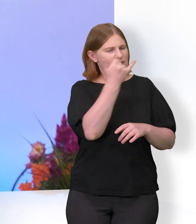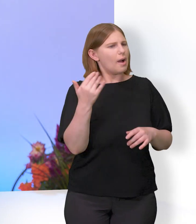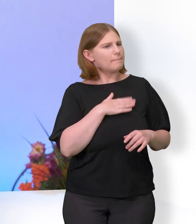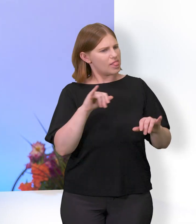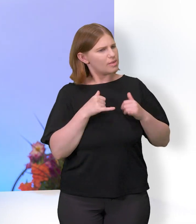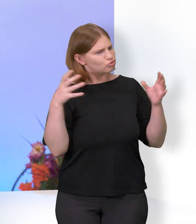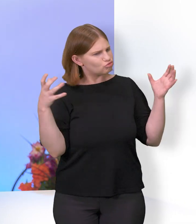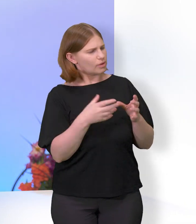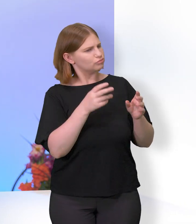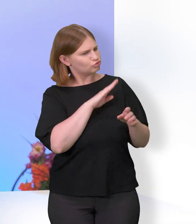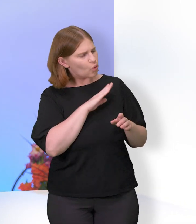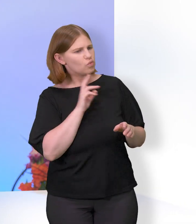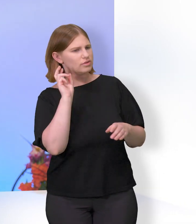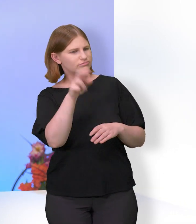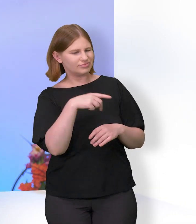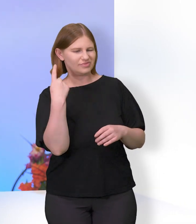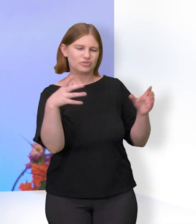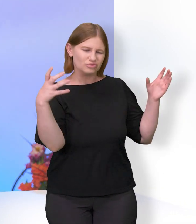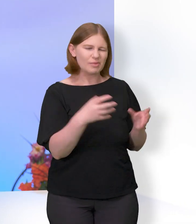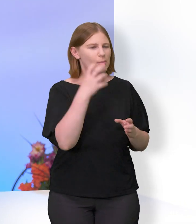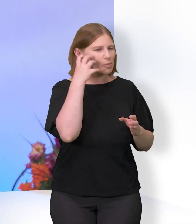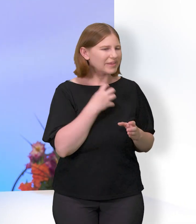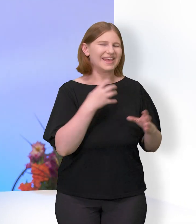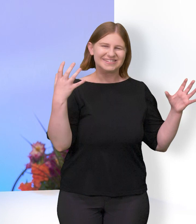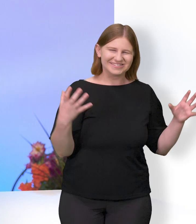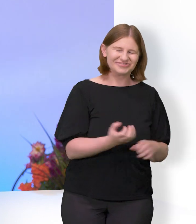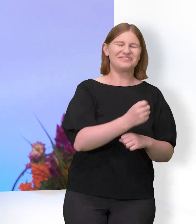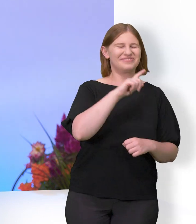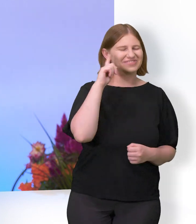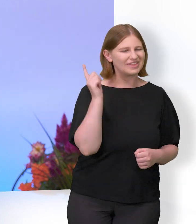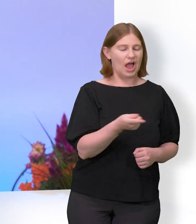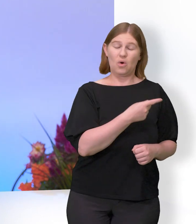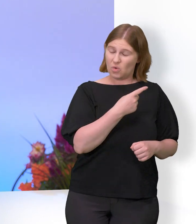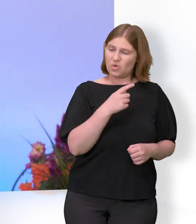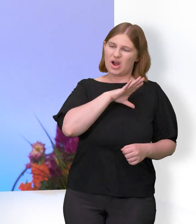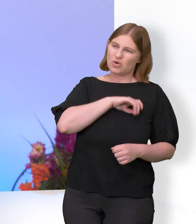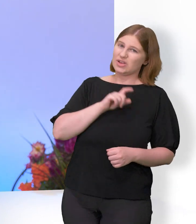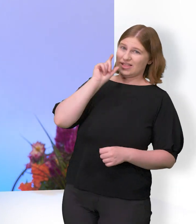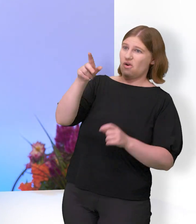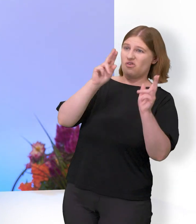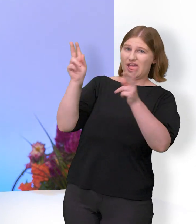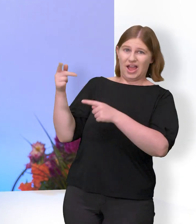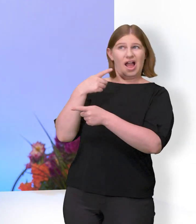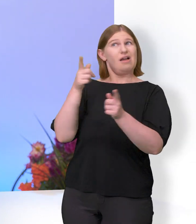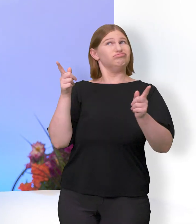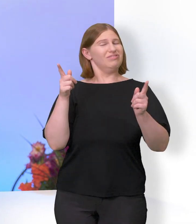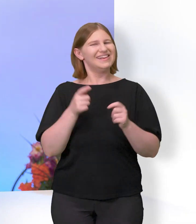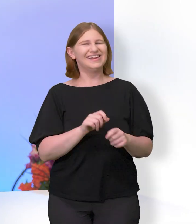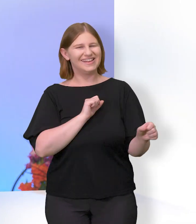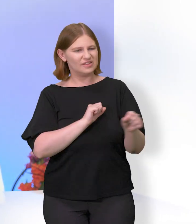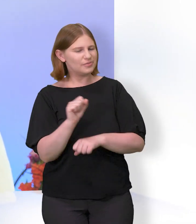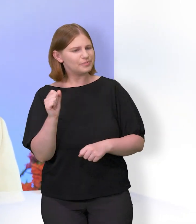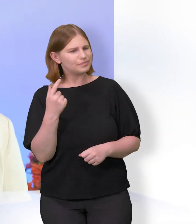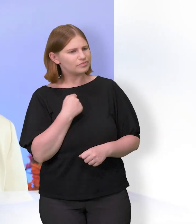habe. Gemeinsam haben wir die Pubertät durchgestanden und so manchen Lehrer ertragen. Und ich habe so